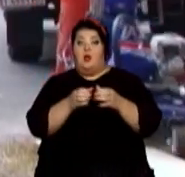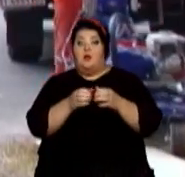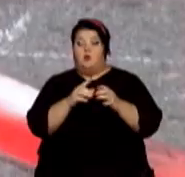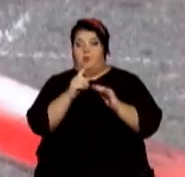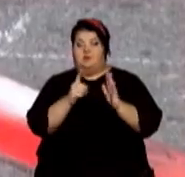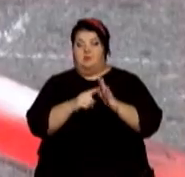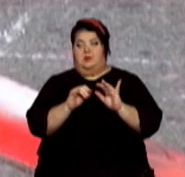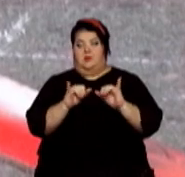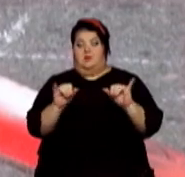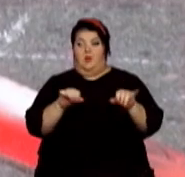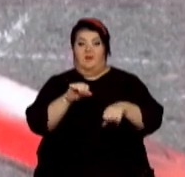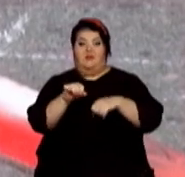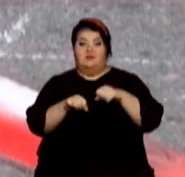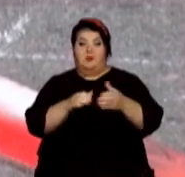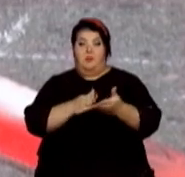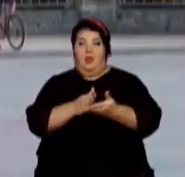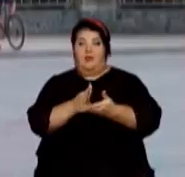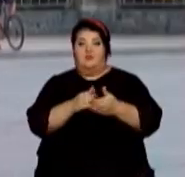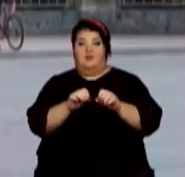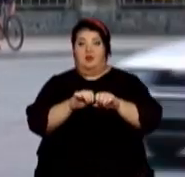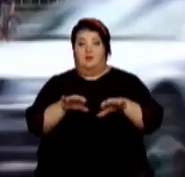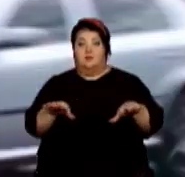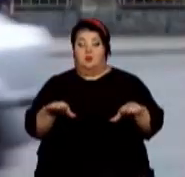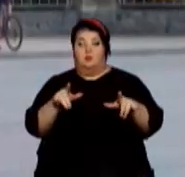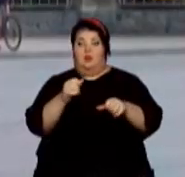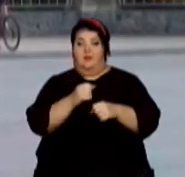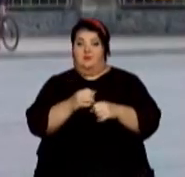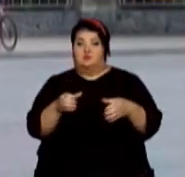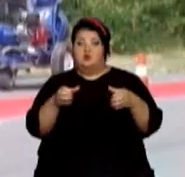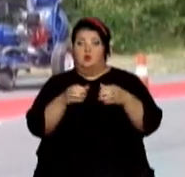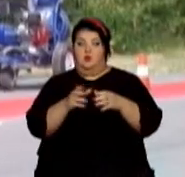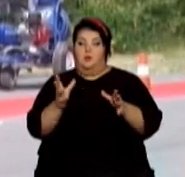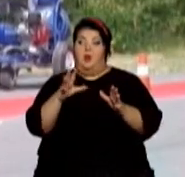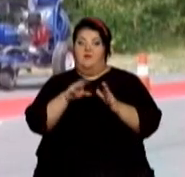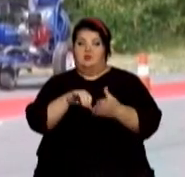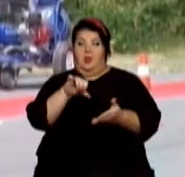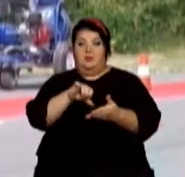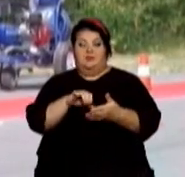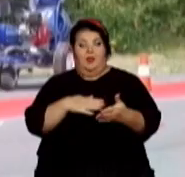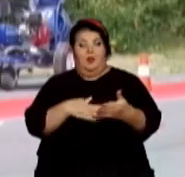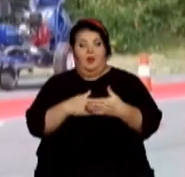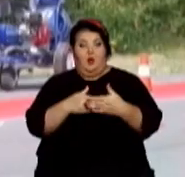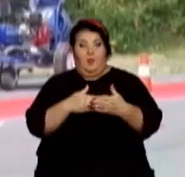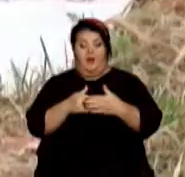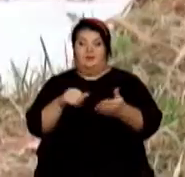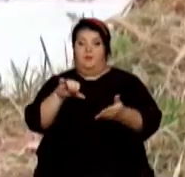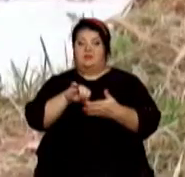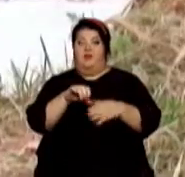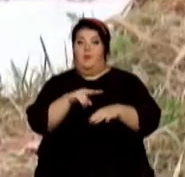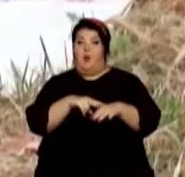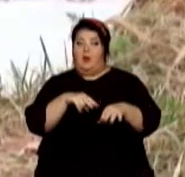і тоді на засіданні робочої групи, до речі, до якої входять представники громадськості, представники поліції,